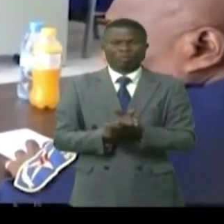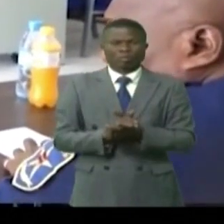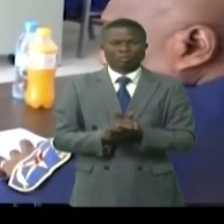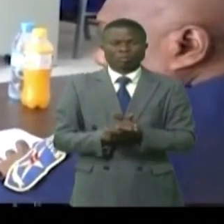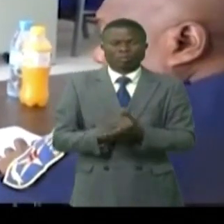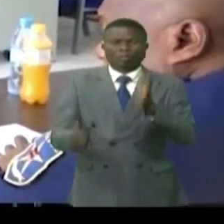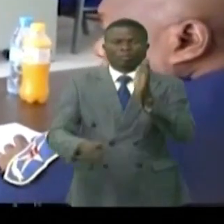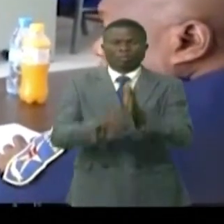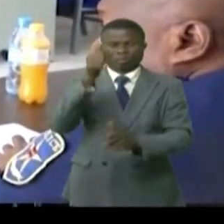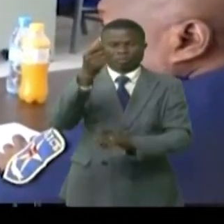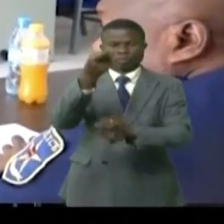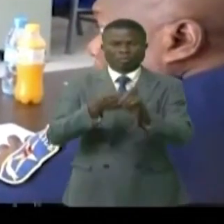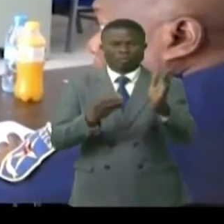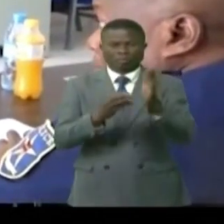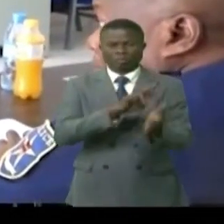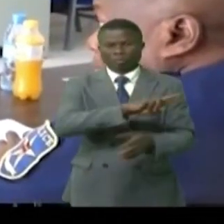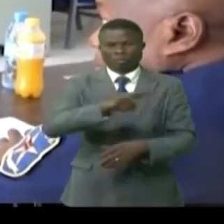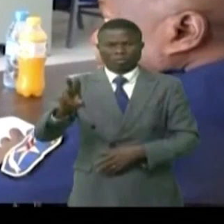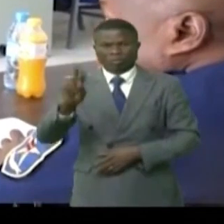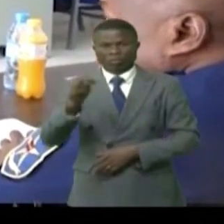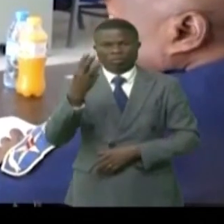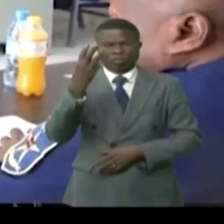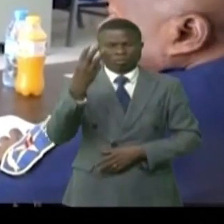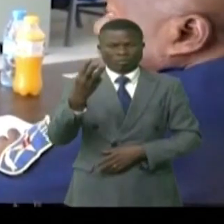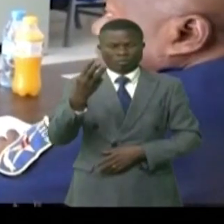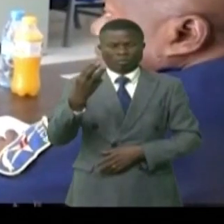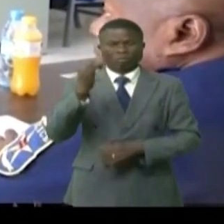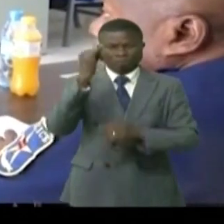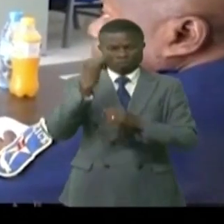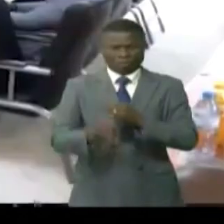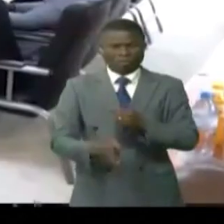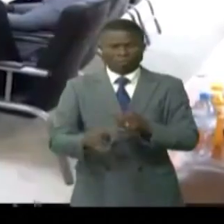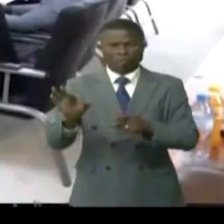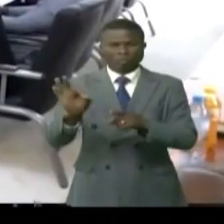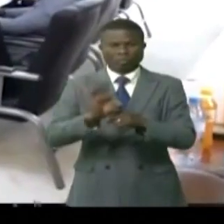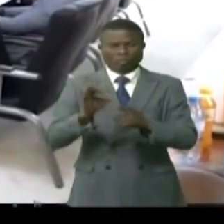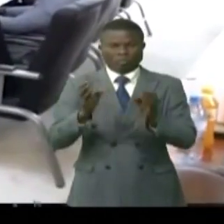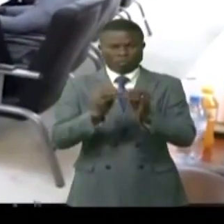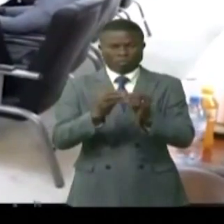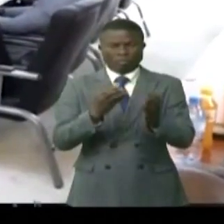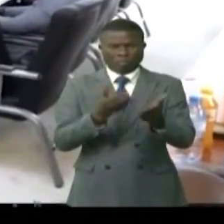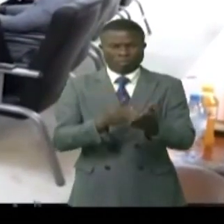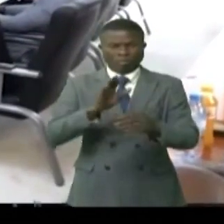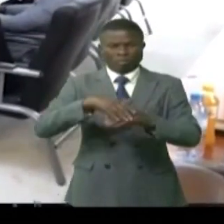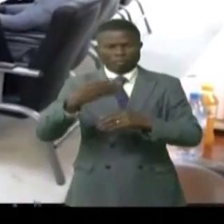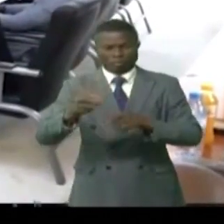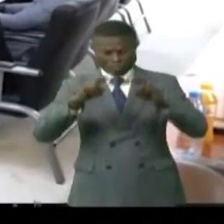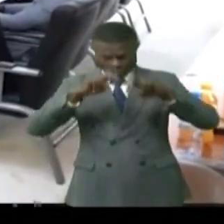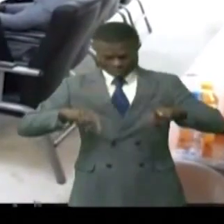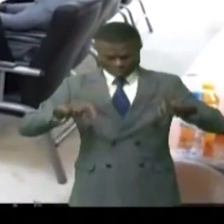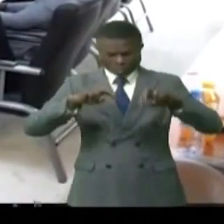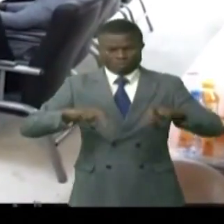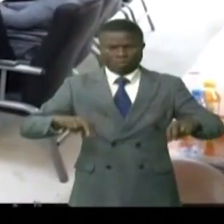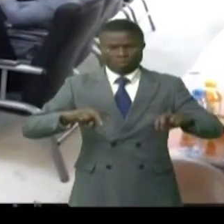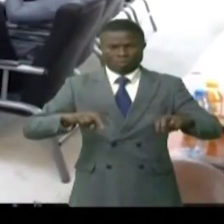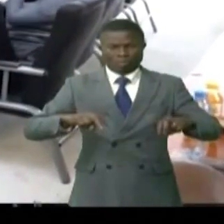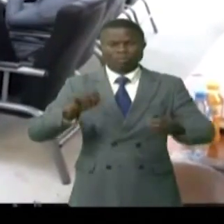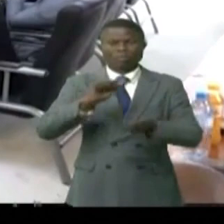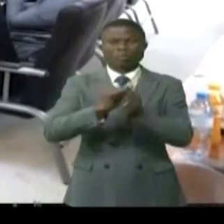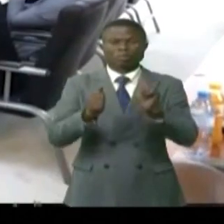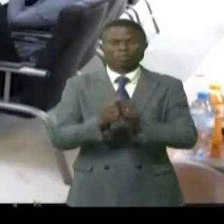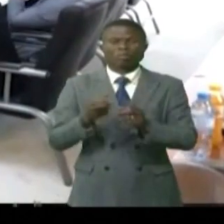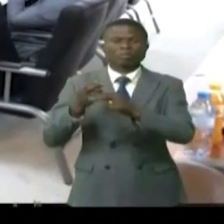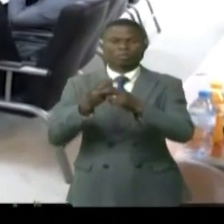ce 11 septembre 2023. À l'issue de celle-ci et après analyse de la